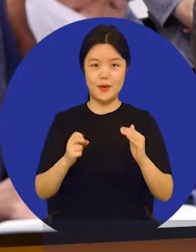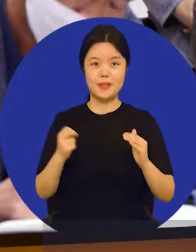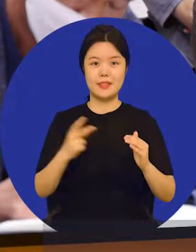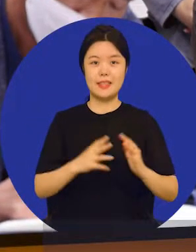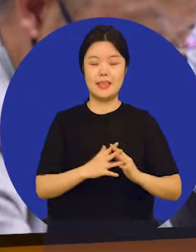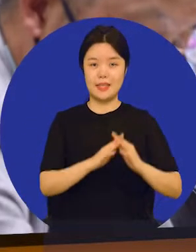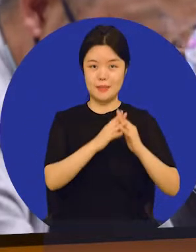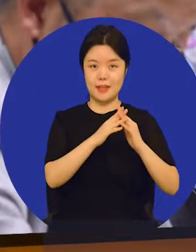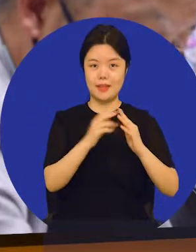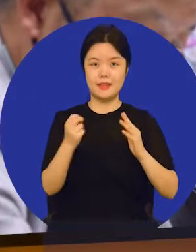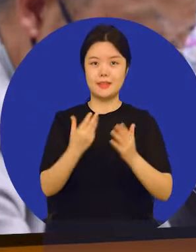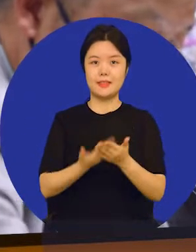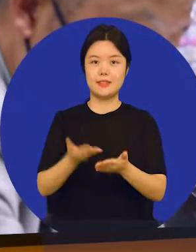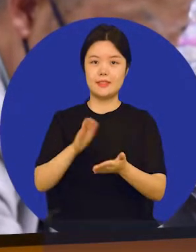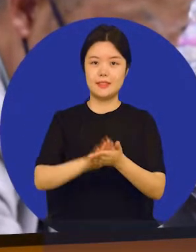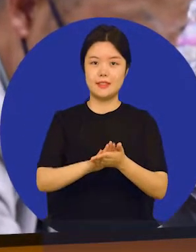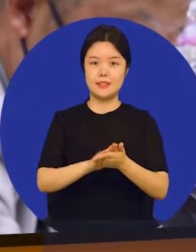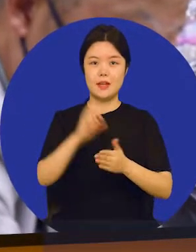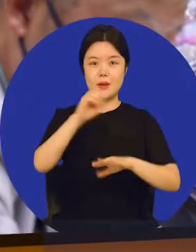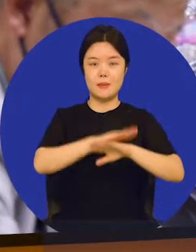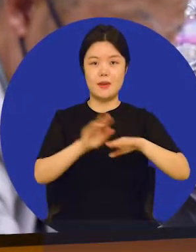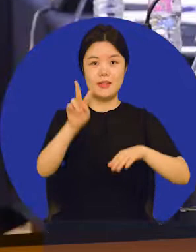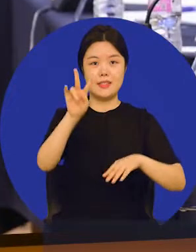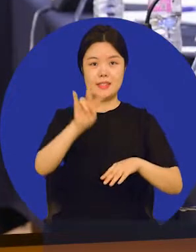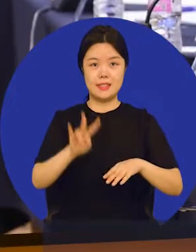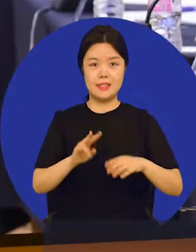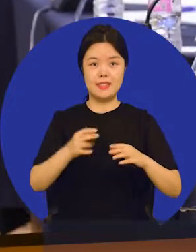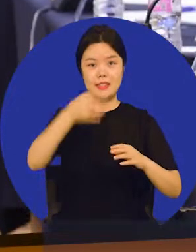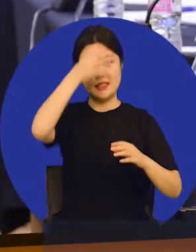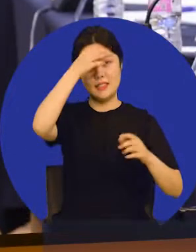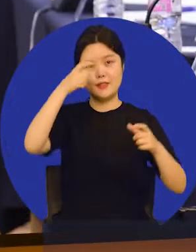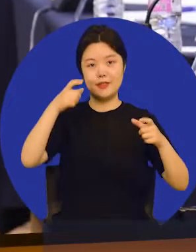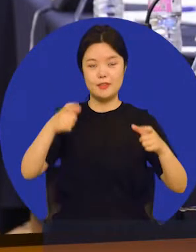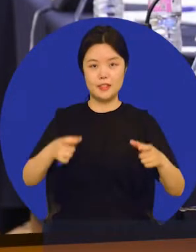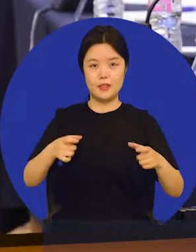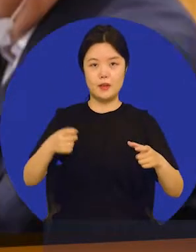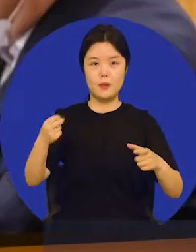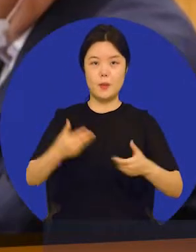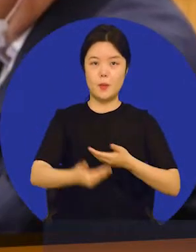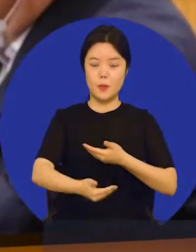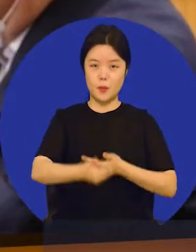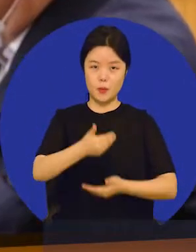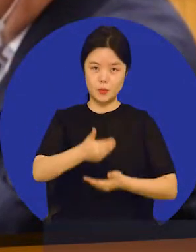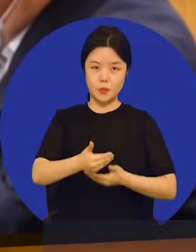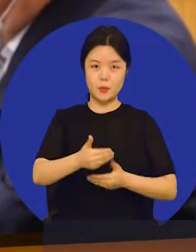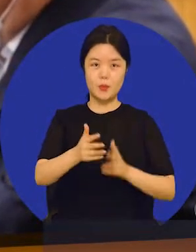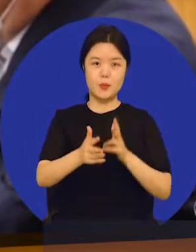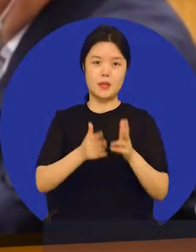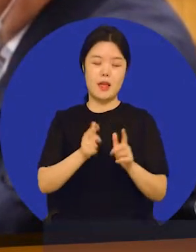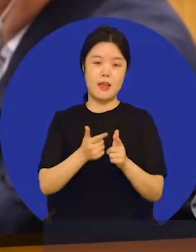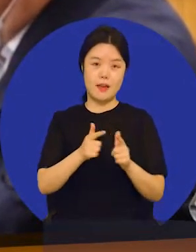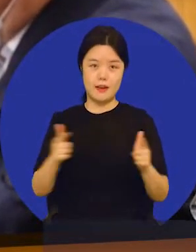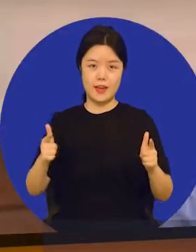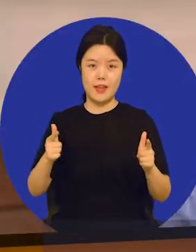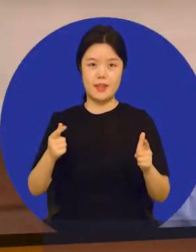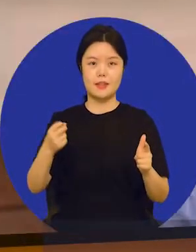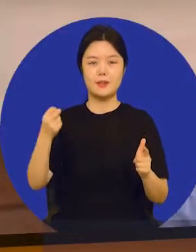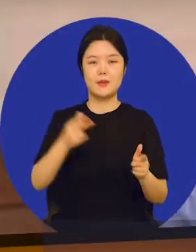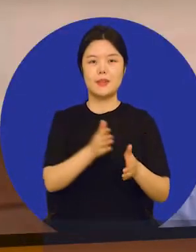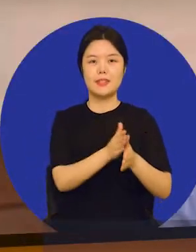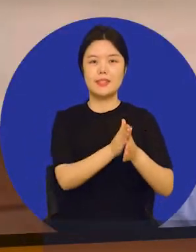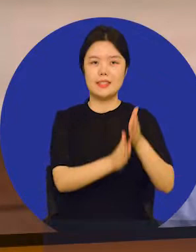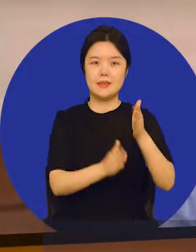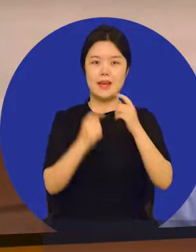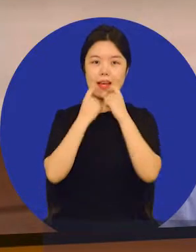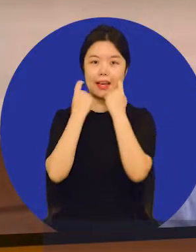재건축 광명 시흥 테크노벨리 광명 서울 고속도로 신안산선 사업을 비롯해 시와